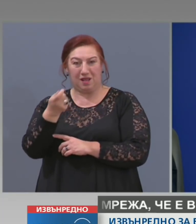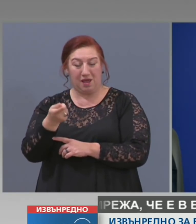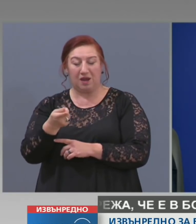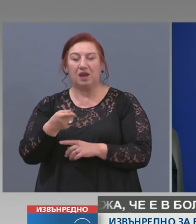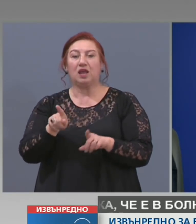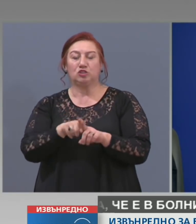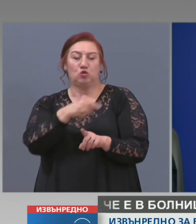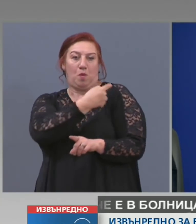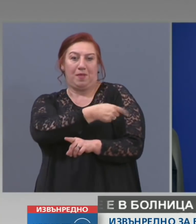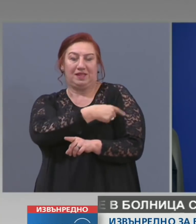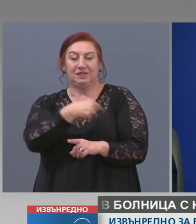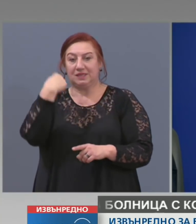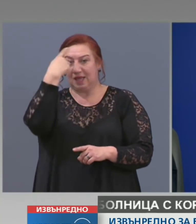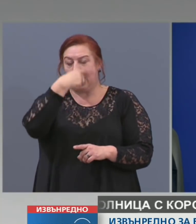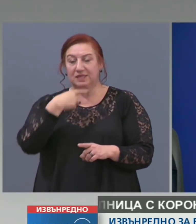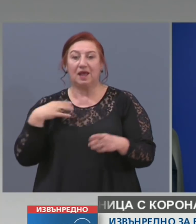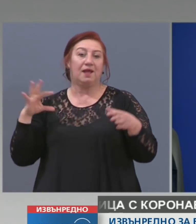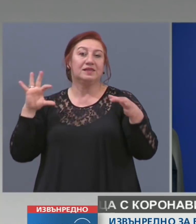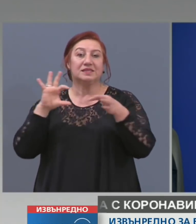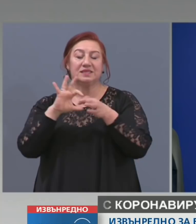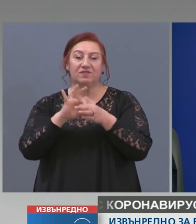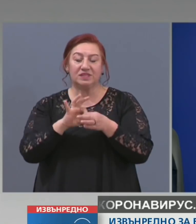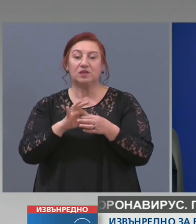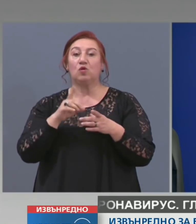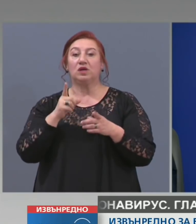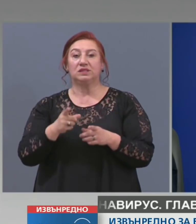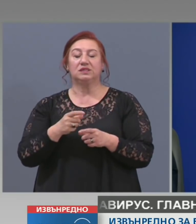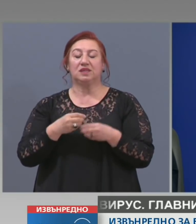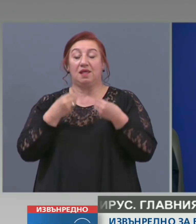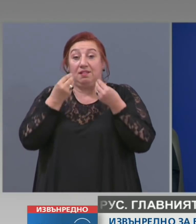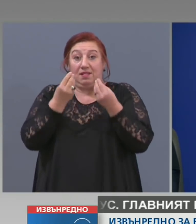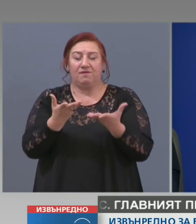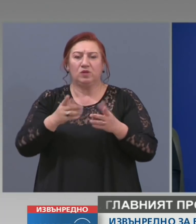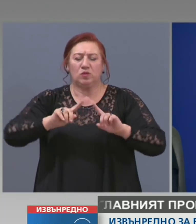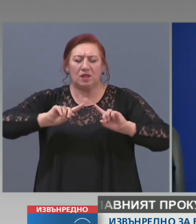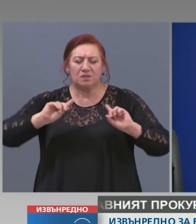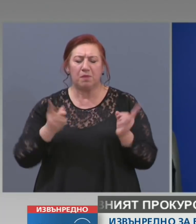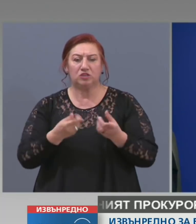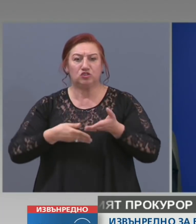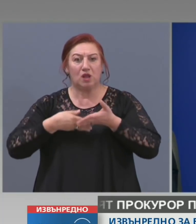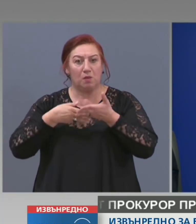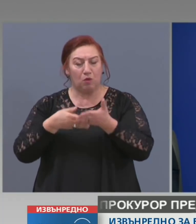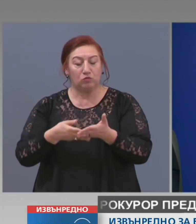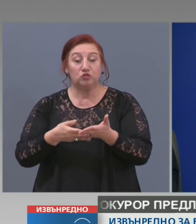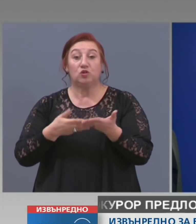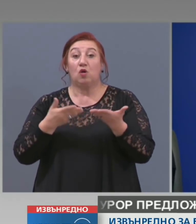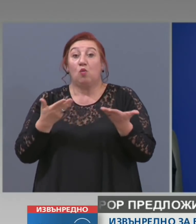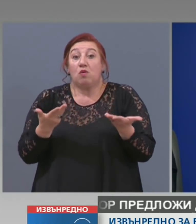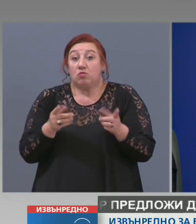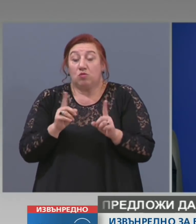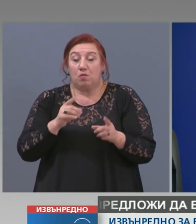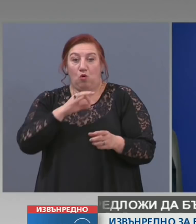медицински лица, свързани с осъществяването на спешна медицинска помощ, която не биха могли да